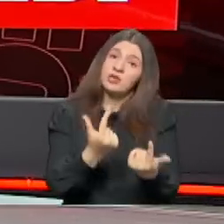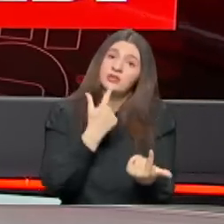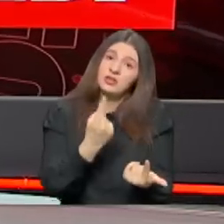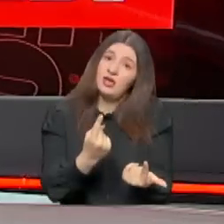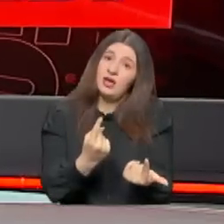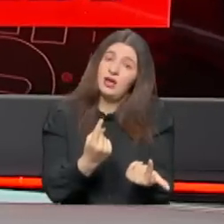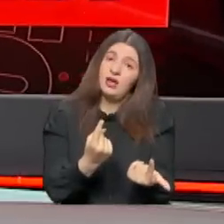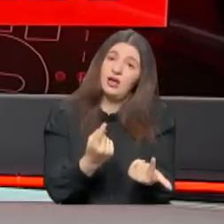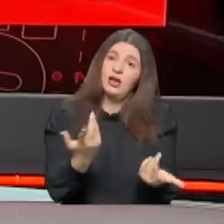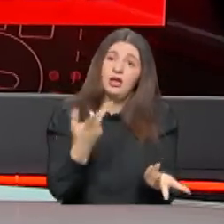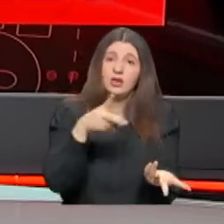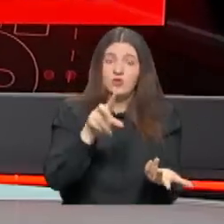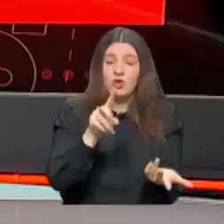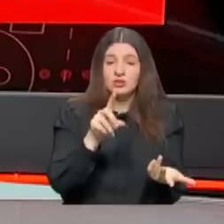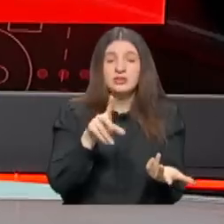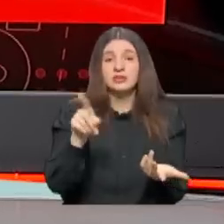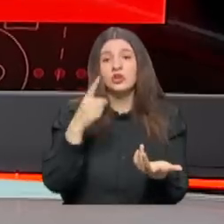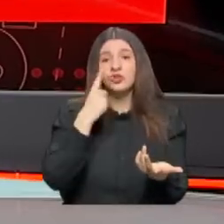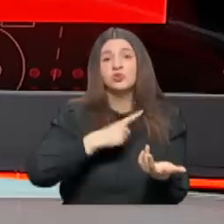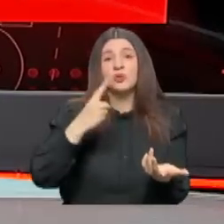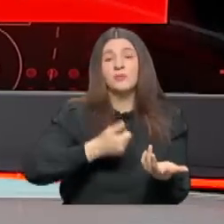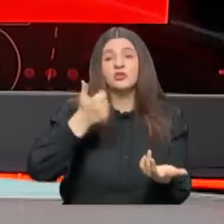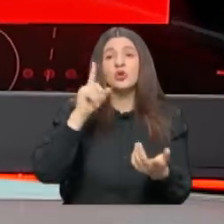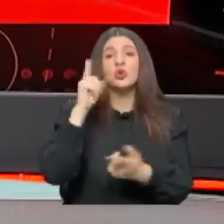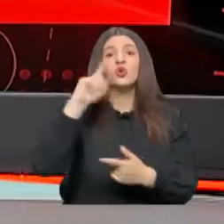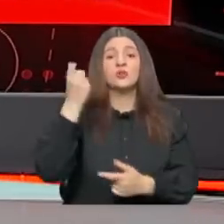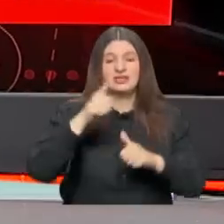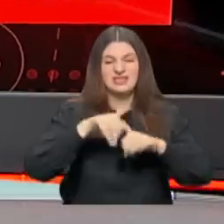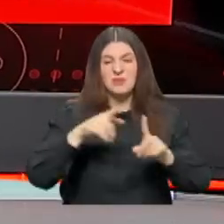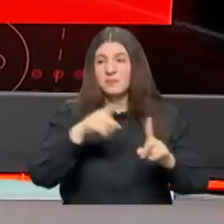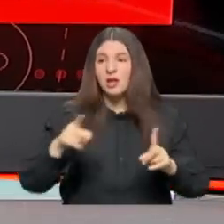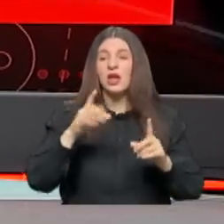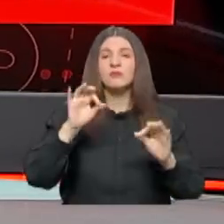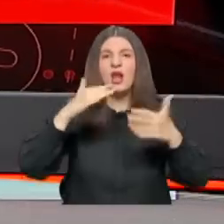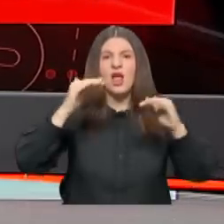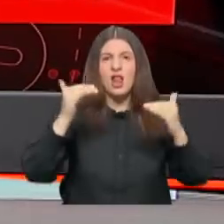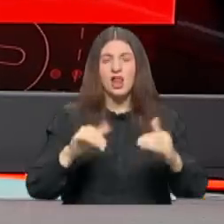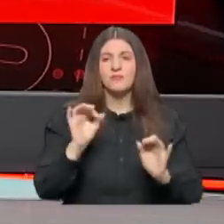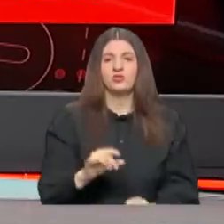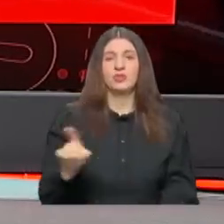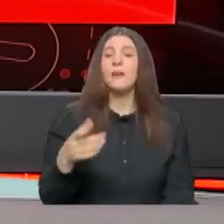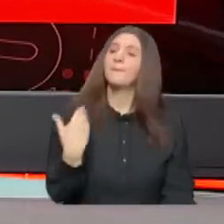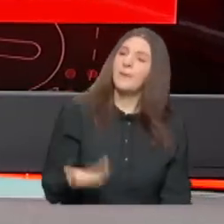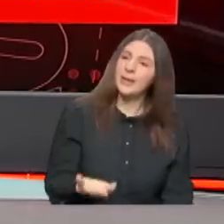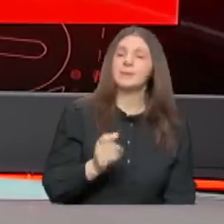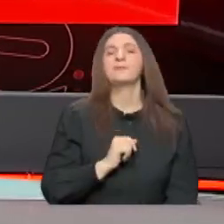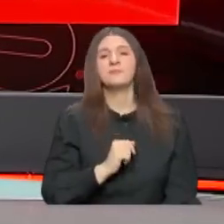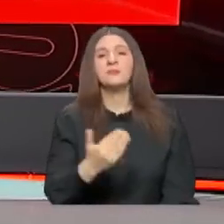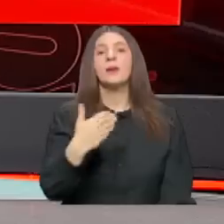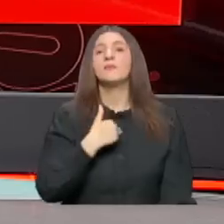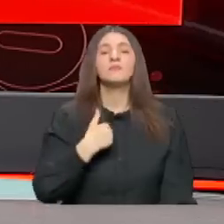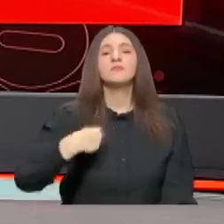diye. 2018 Cumhurbaşkanlığı hükümet sisteminden beri kayda değer biçimde düşüyor. Peki